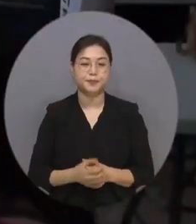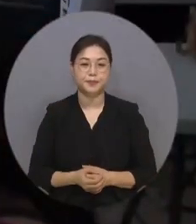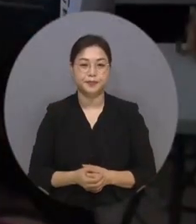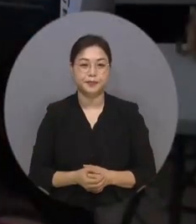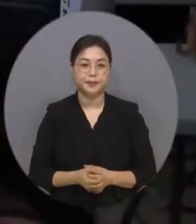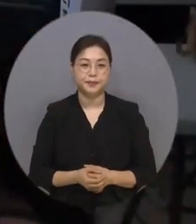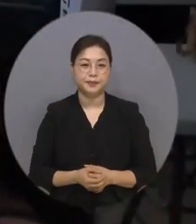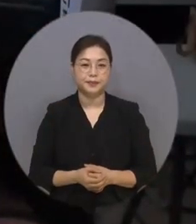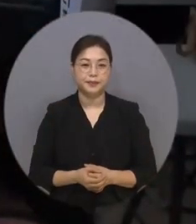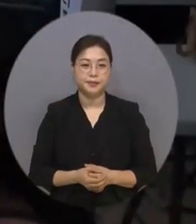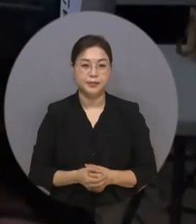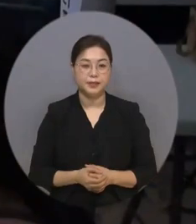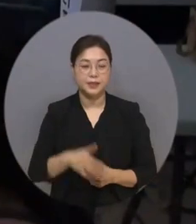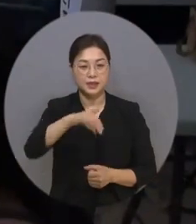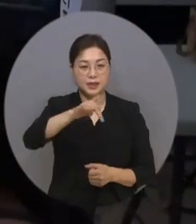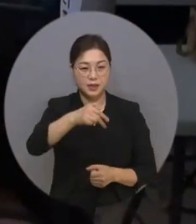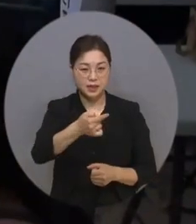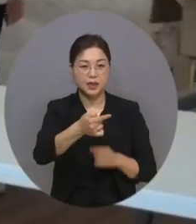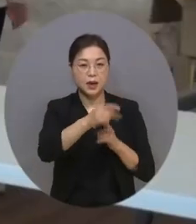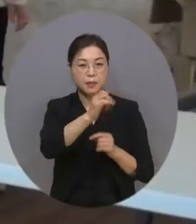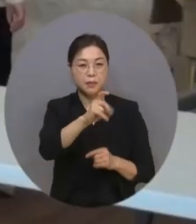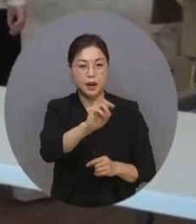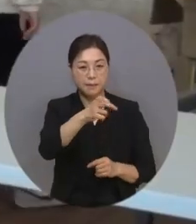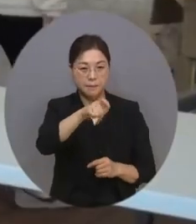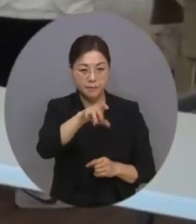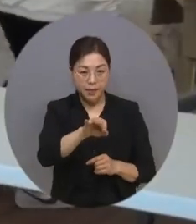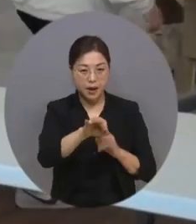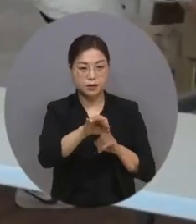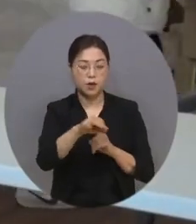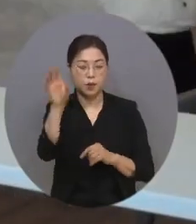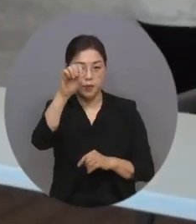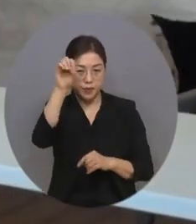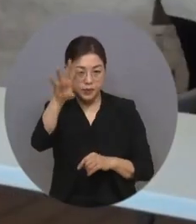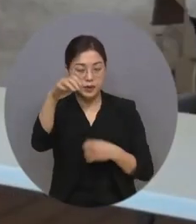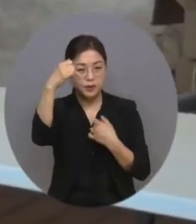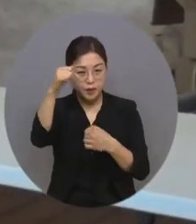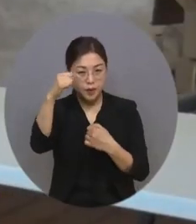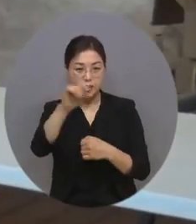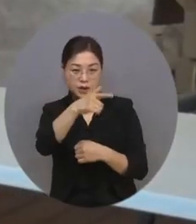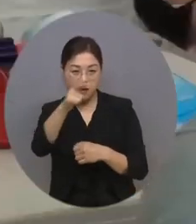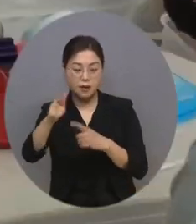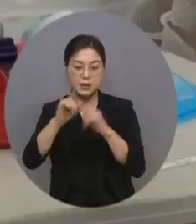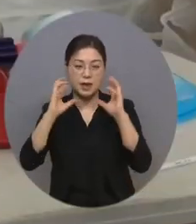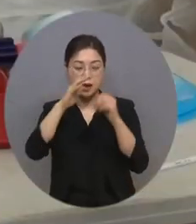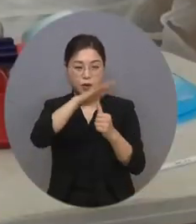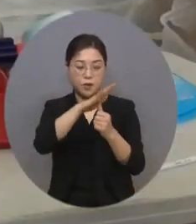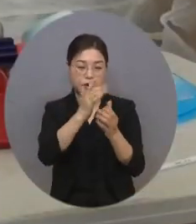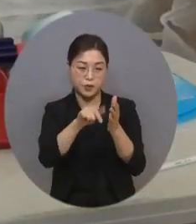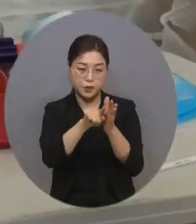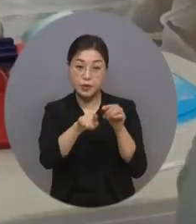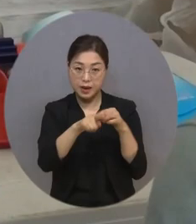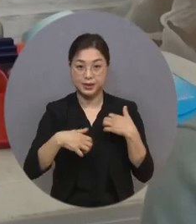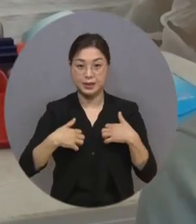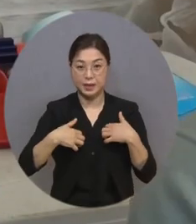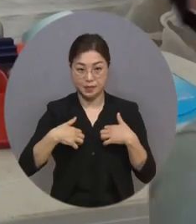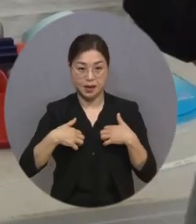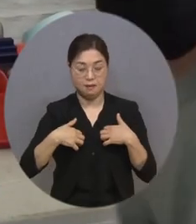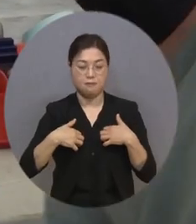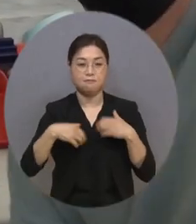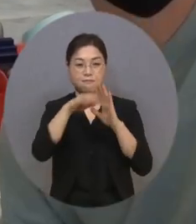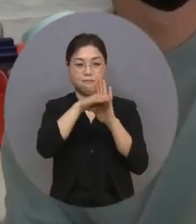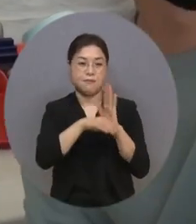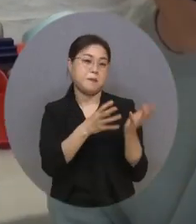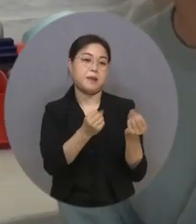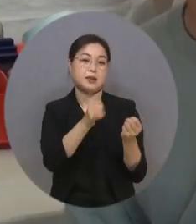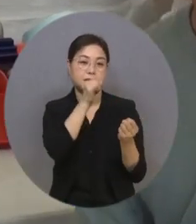밖에도 치즈팡팡, 매직쇼, 페이스페인팅 등 아이들을 위한 재미난 프로그램으로 가을날에 잊지 못할 추억을